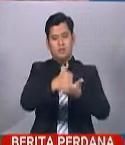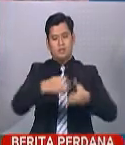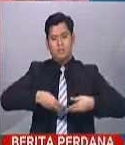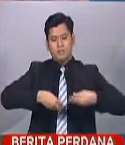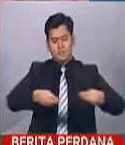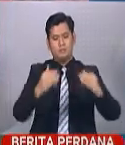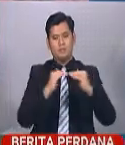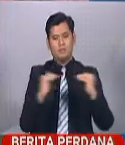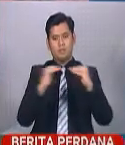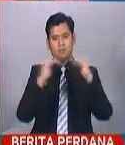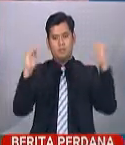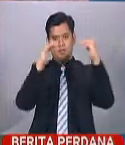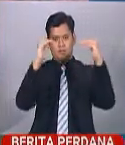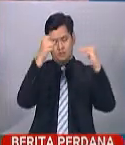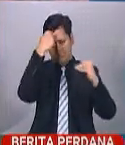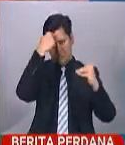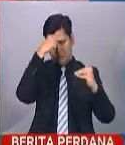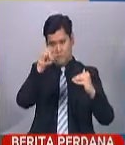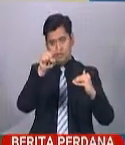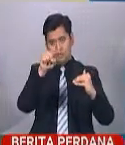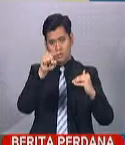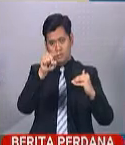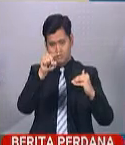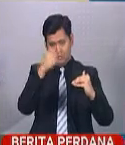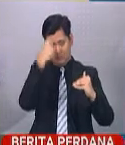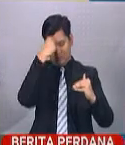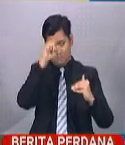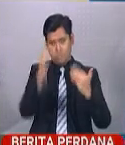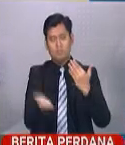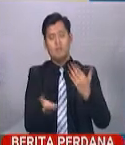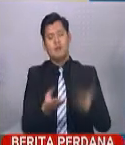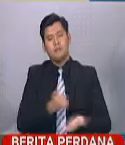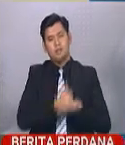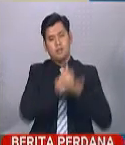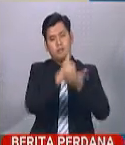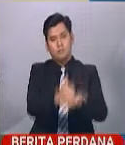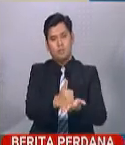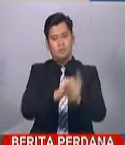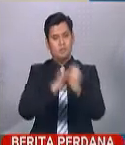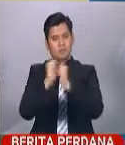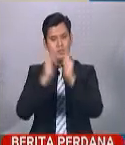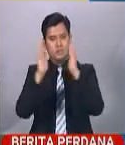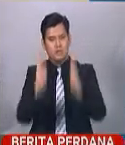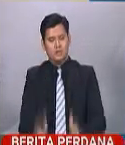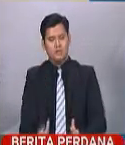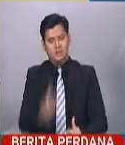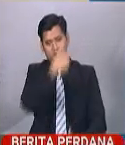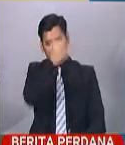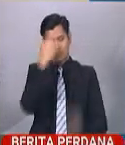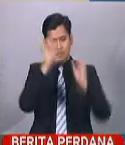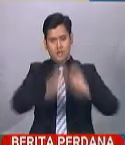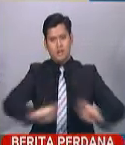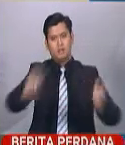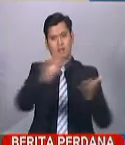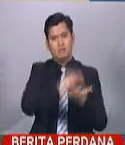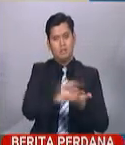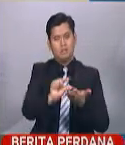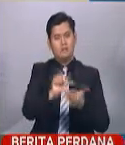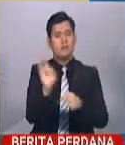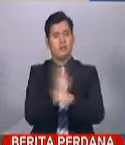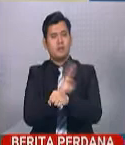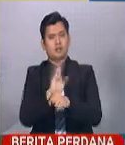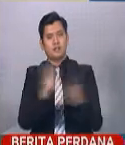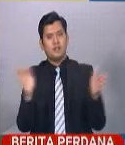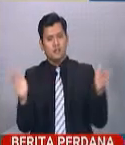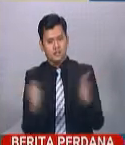secara berperingkat ini ada bagi meremehkan korban ahli terkesan PCV terutama mereka yang hilang punca pendapatan seperti penyedot kecil-kecilan